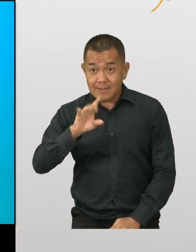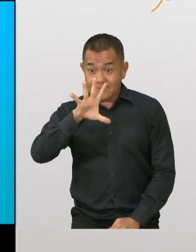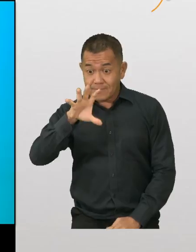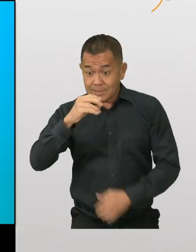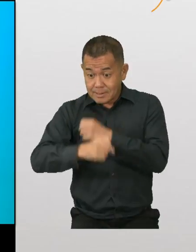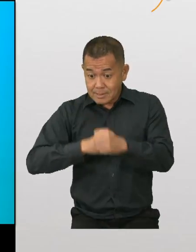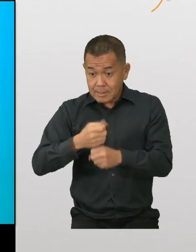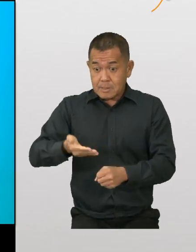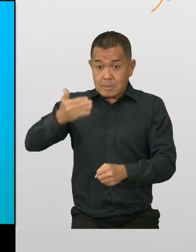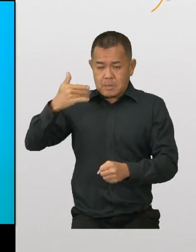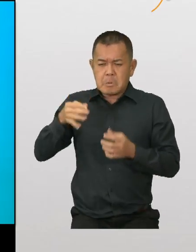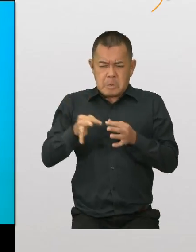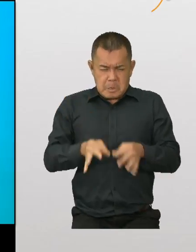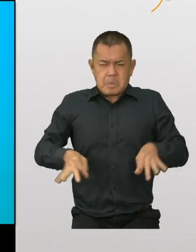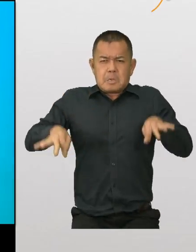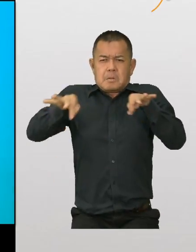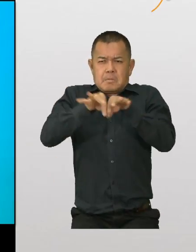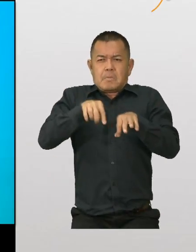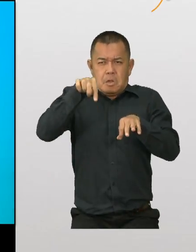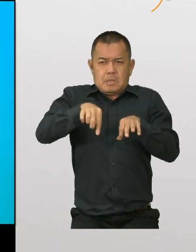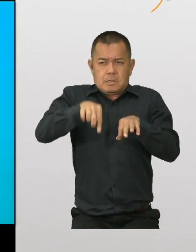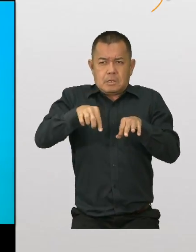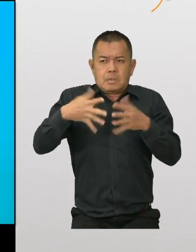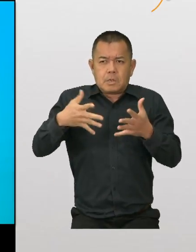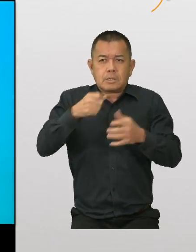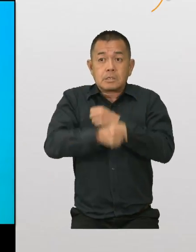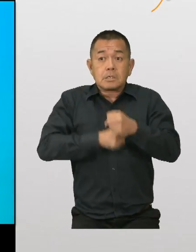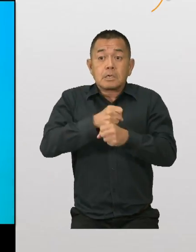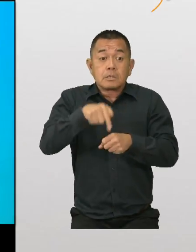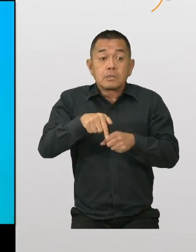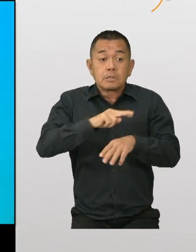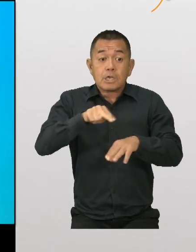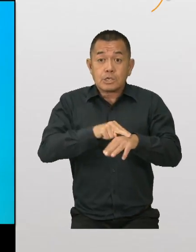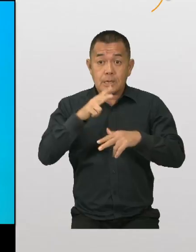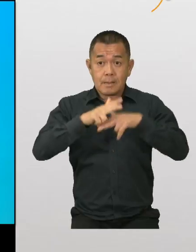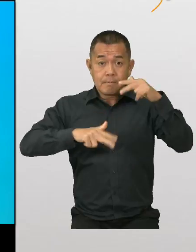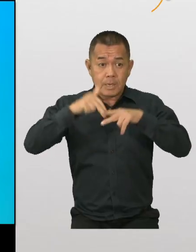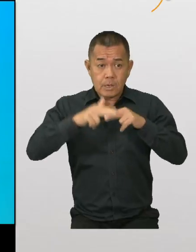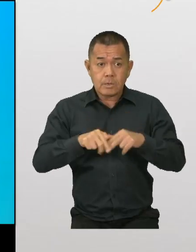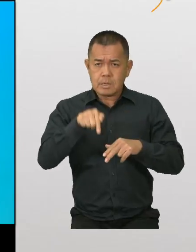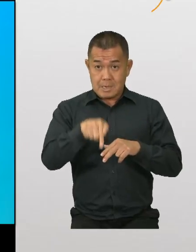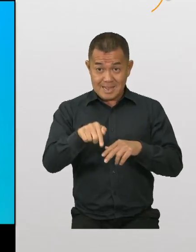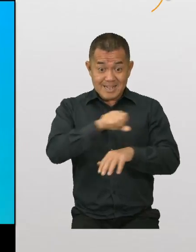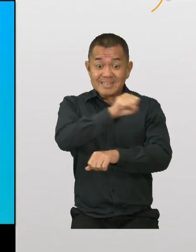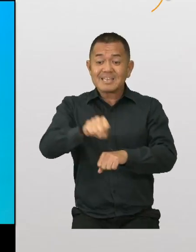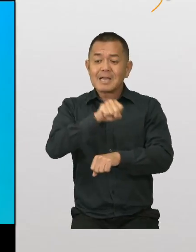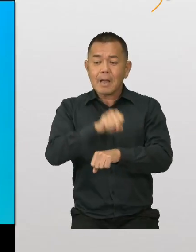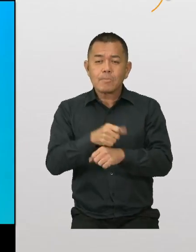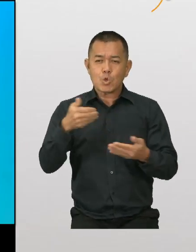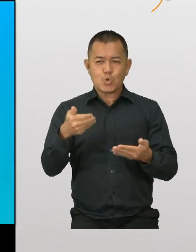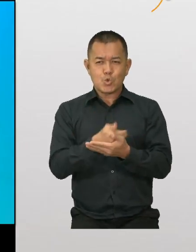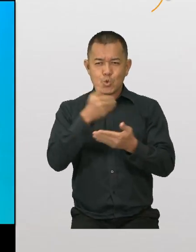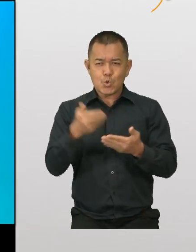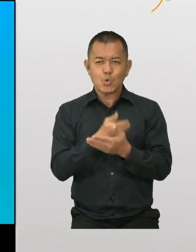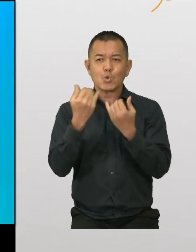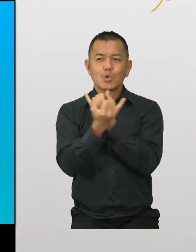our nation building. 当时我国独立不久， Singapore was newly 百业待 independent. 兴， There was much 还没有 to